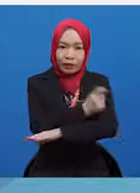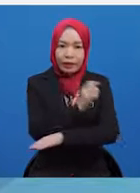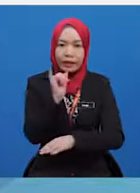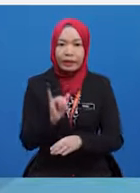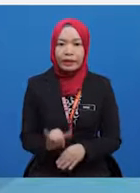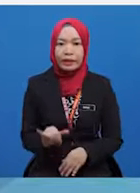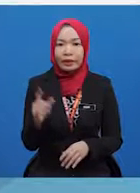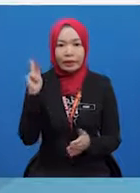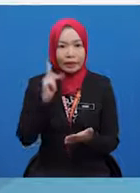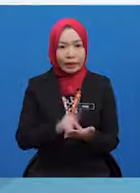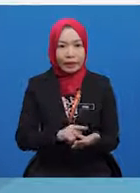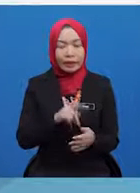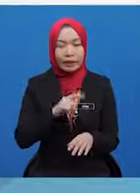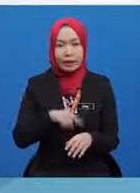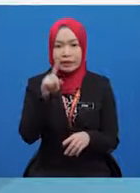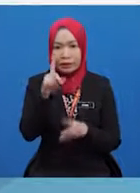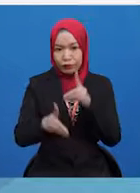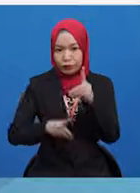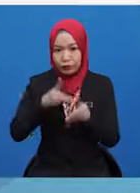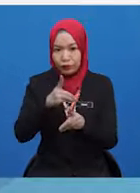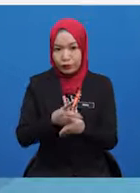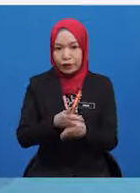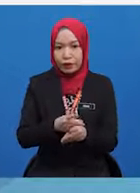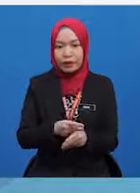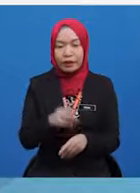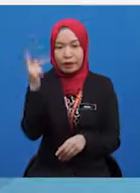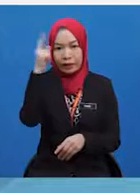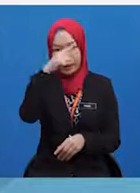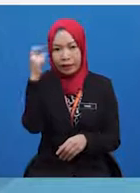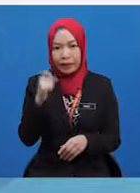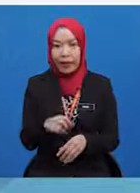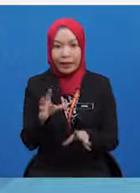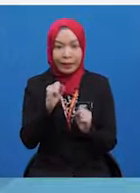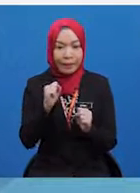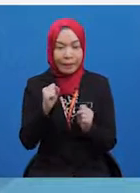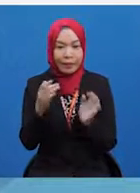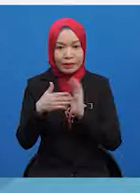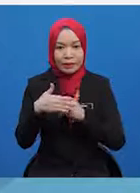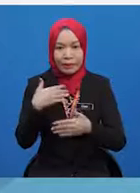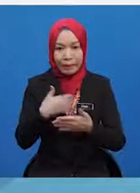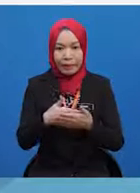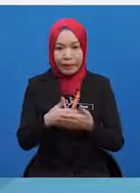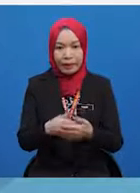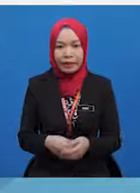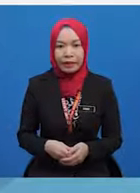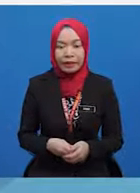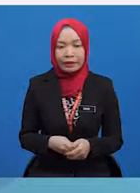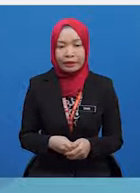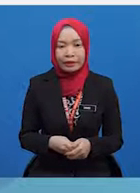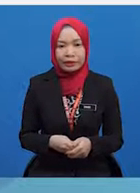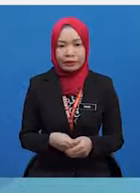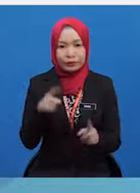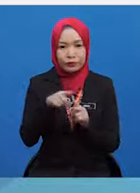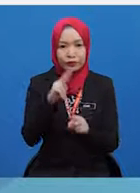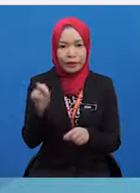seluruh dunia kerana ia dapat menyampaikan mesej yang jelas tanpa mengira bahasa dan